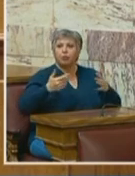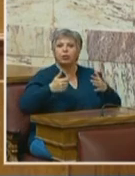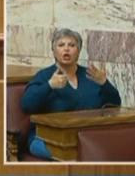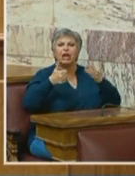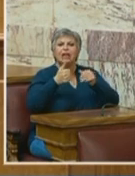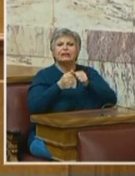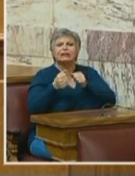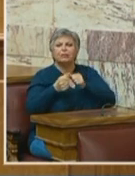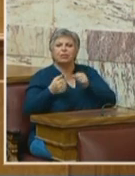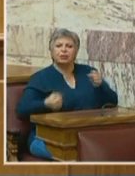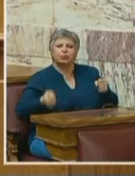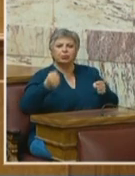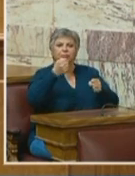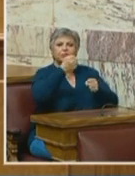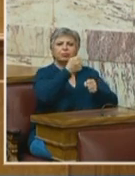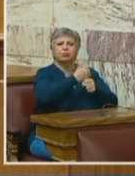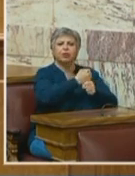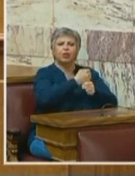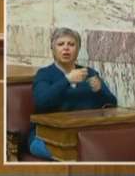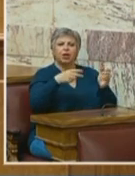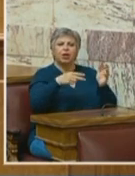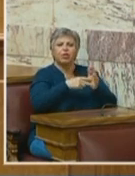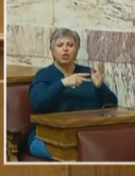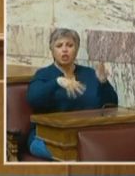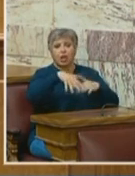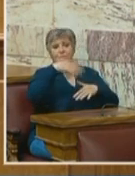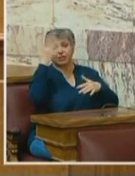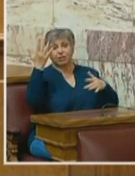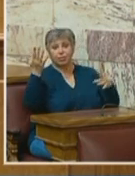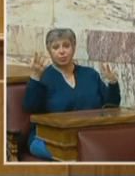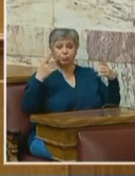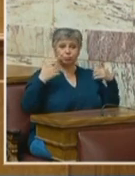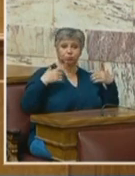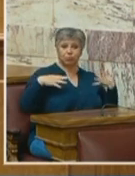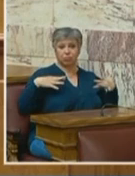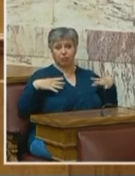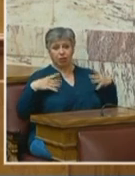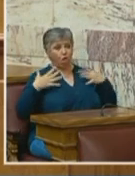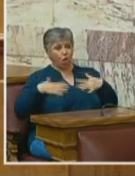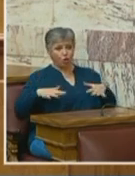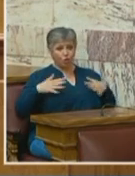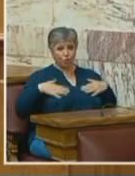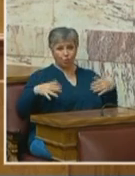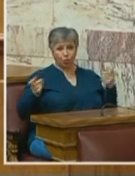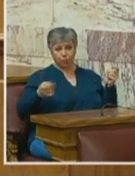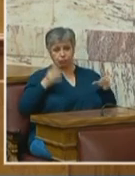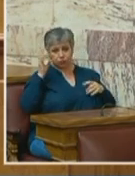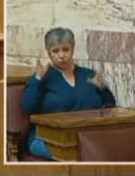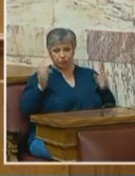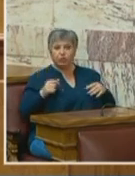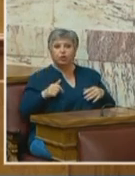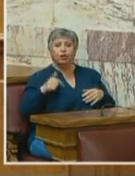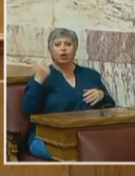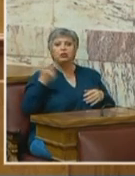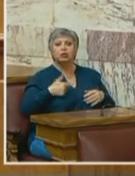του 2015, όταν διαπραγματευόσασταν με τα πουκάμισα έξω και ζητούσατε τότε χρηματοδότηση